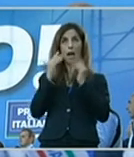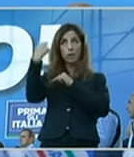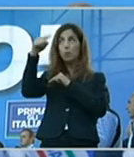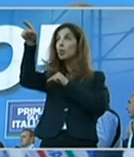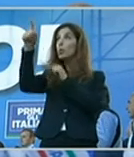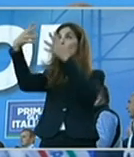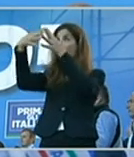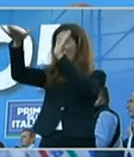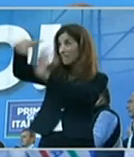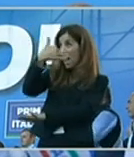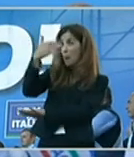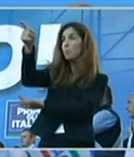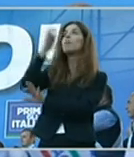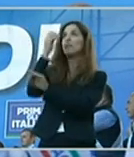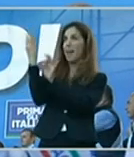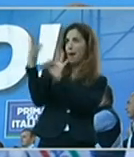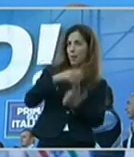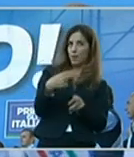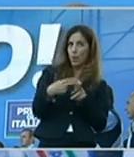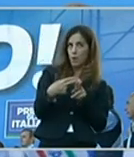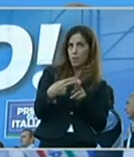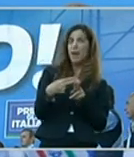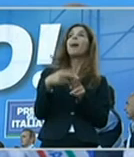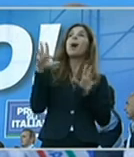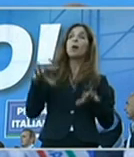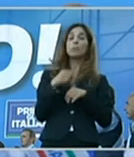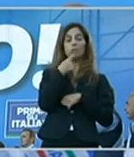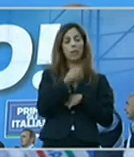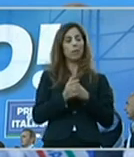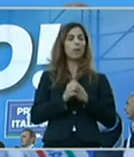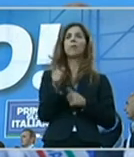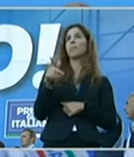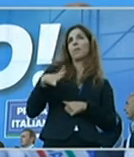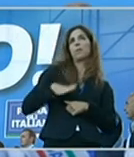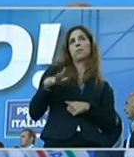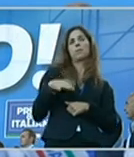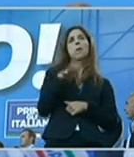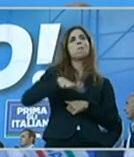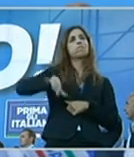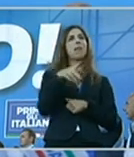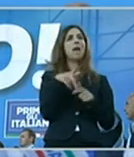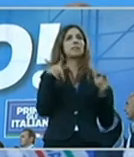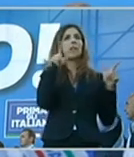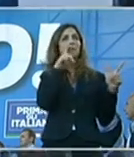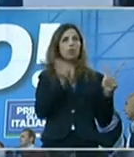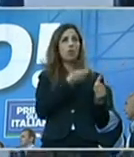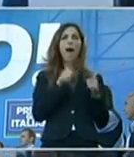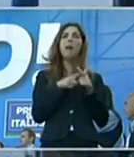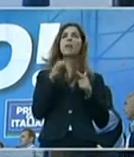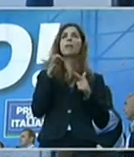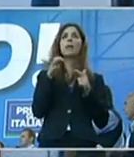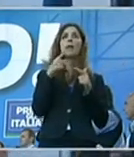guerra, ma se arrivi a Roma e inizi a dire non mi piace San Giovanni, non mi piace il presepe, non mi